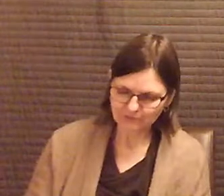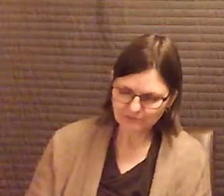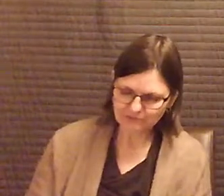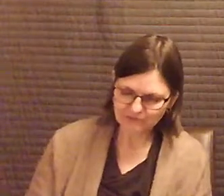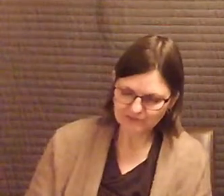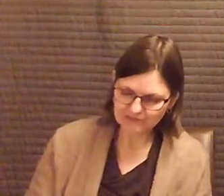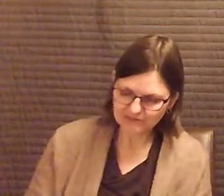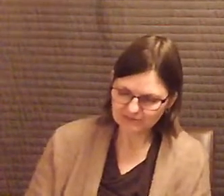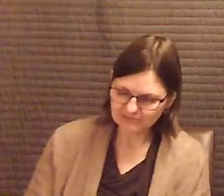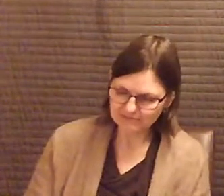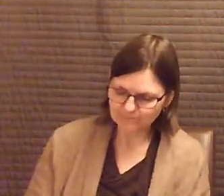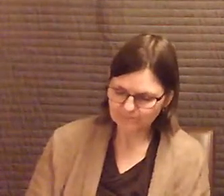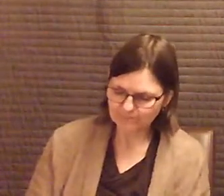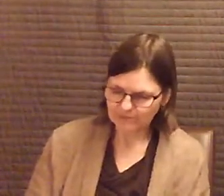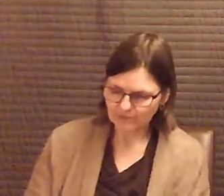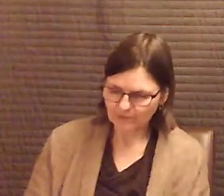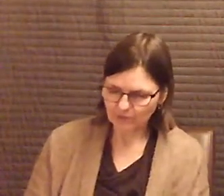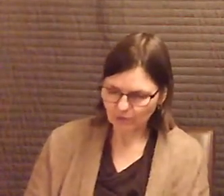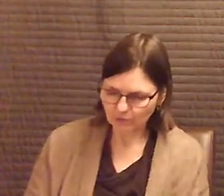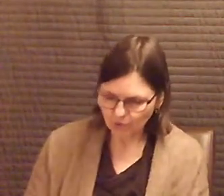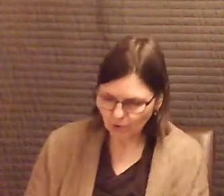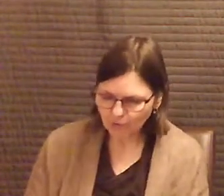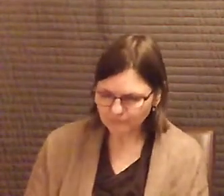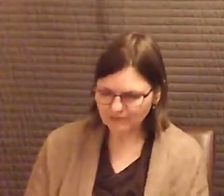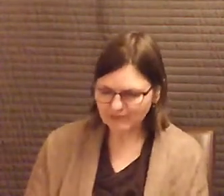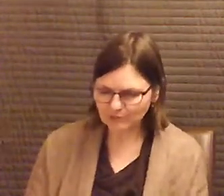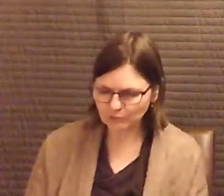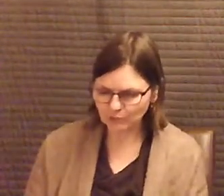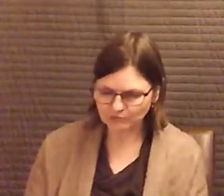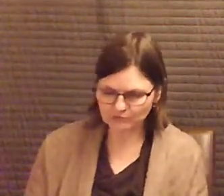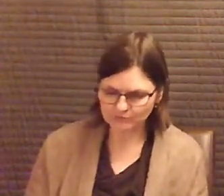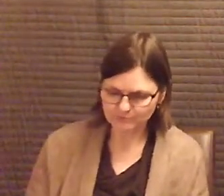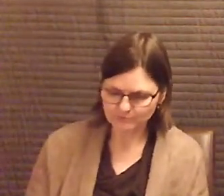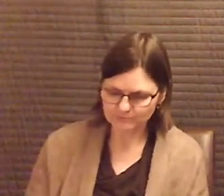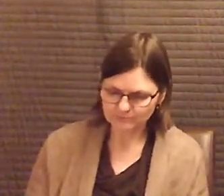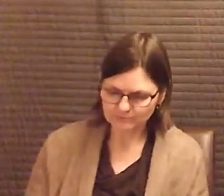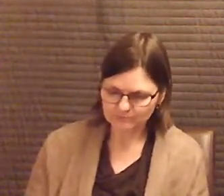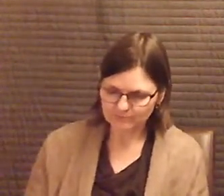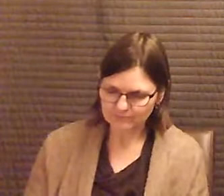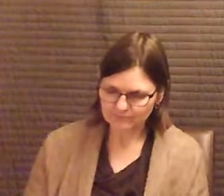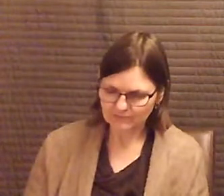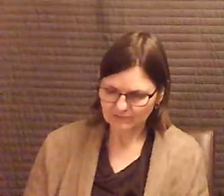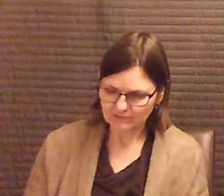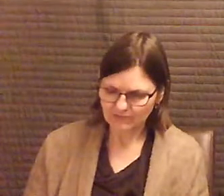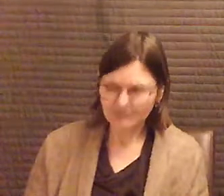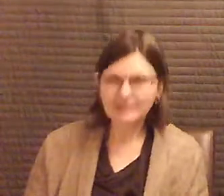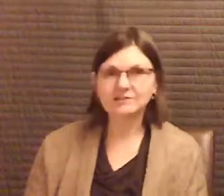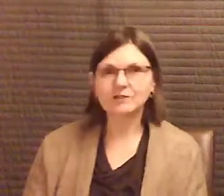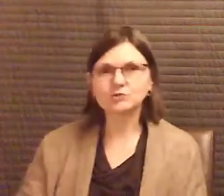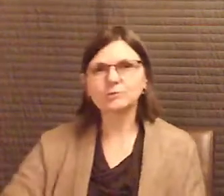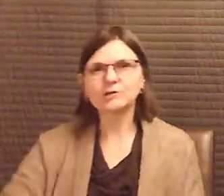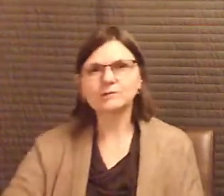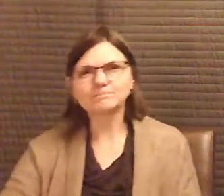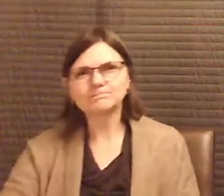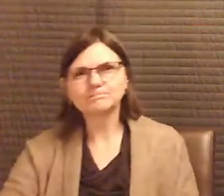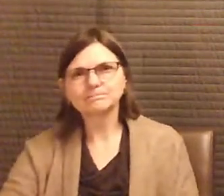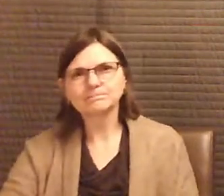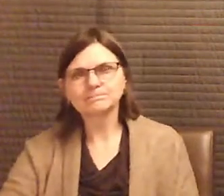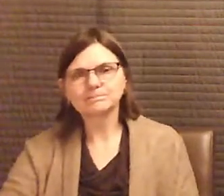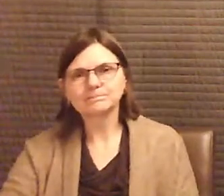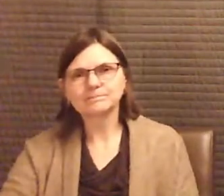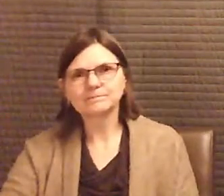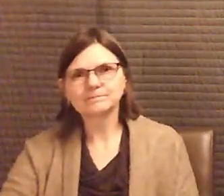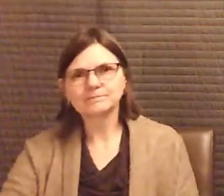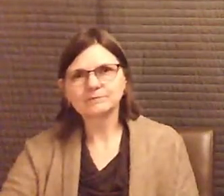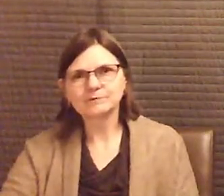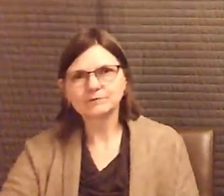joseph fs20 jullie vinden wat yo geloof in de heere god cry out you termijn en ik zou lopen in